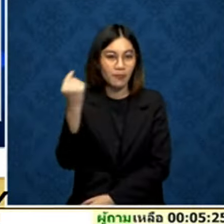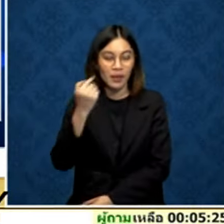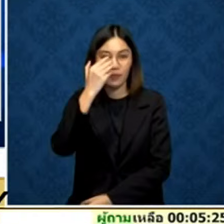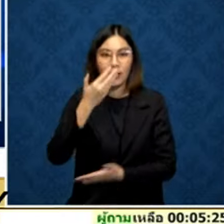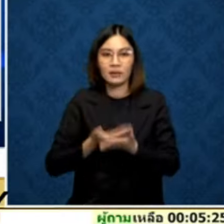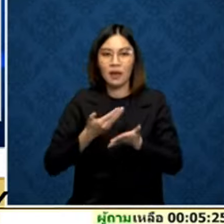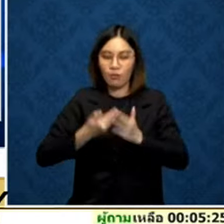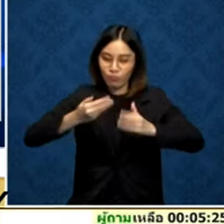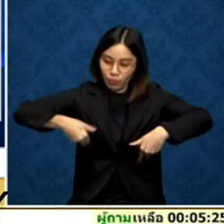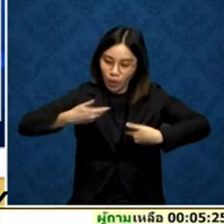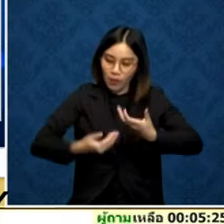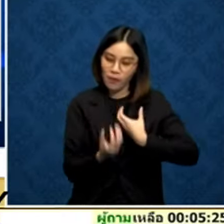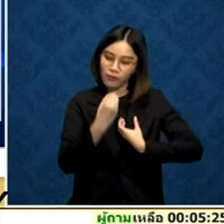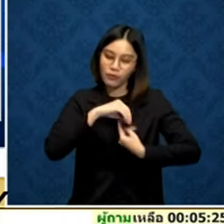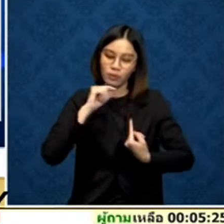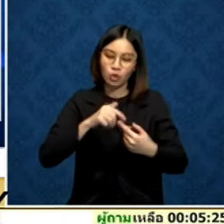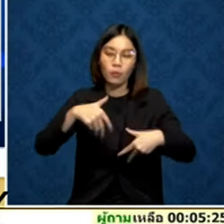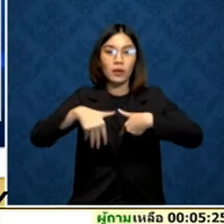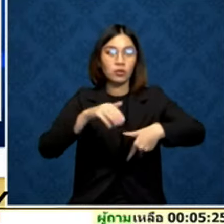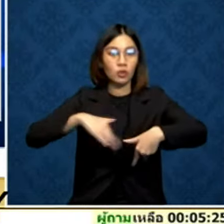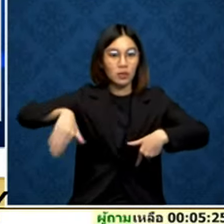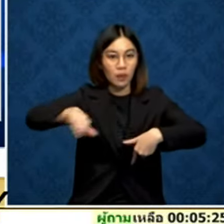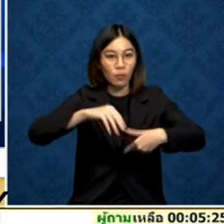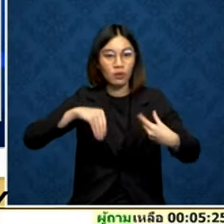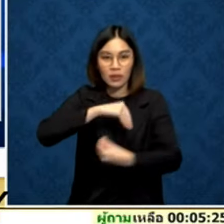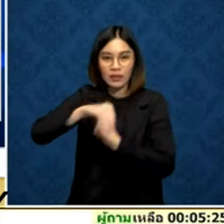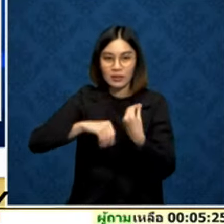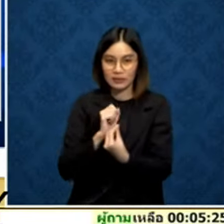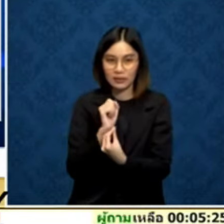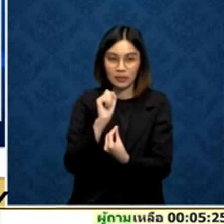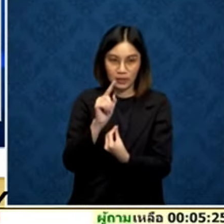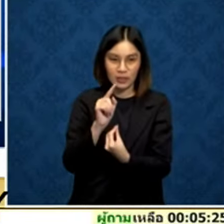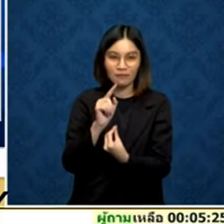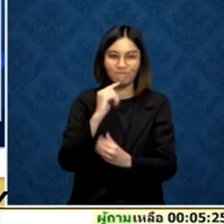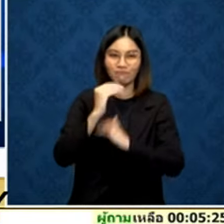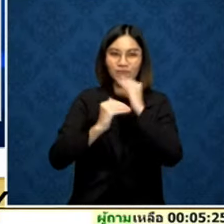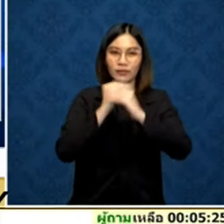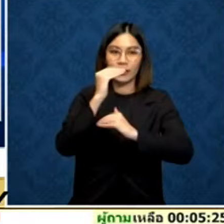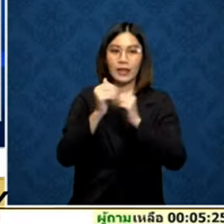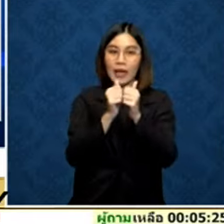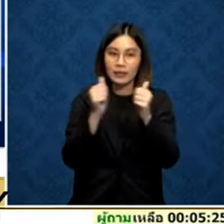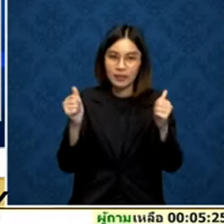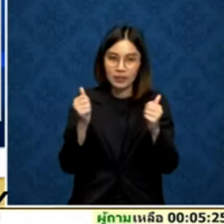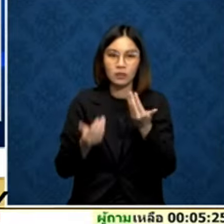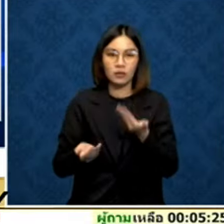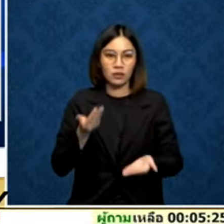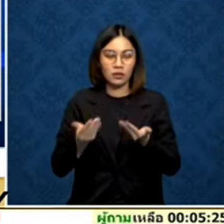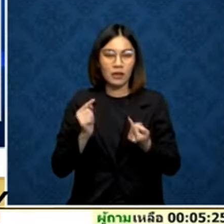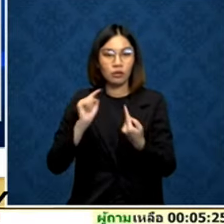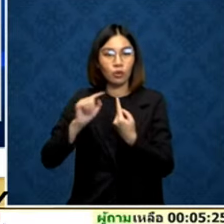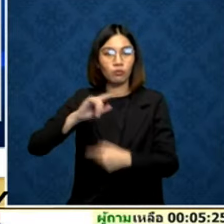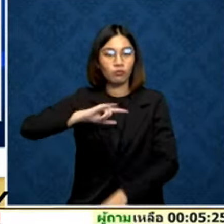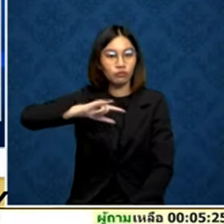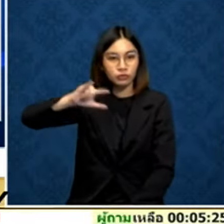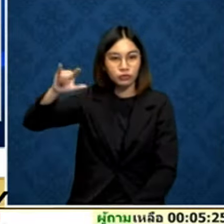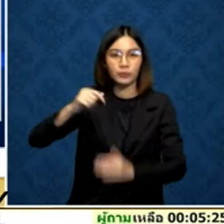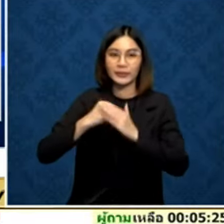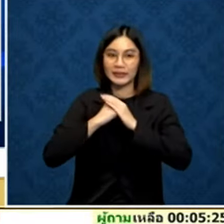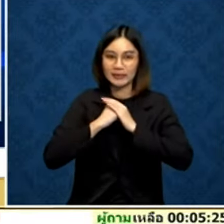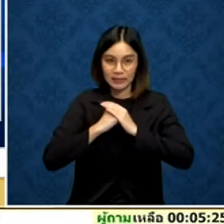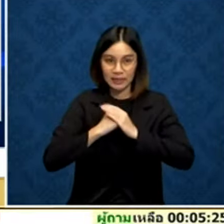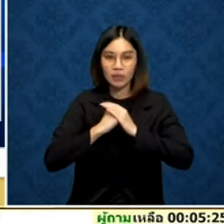ให้กับพี่น้องประชาชนทุกคนนะครับทำให้เศรษฐกิจดีขึ้นนะครับหรือว่าแม้กระทั่งการเดินทางไปประเทศจีนเพิ่ง